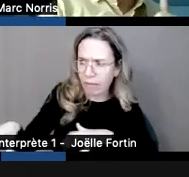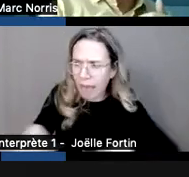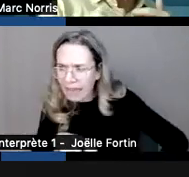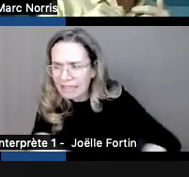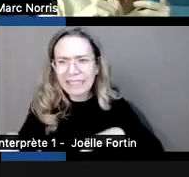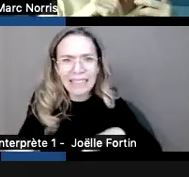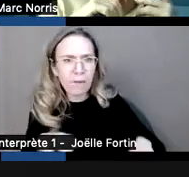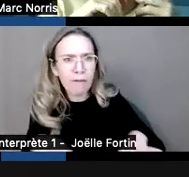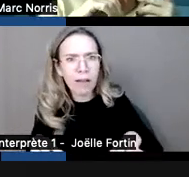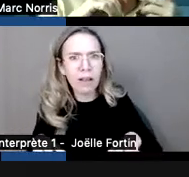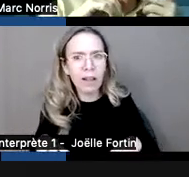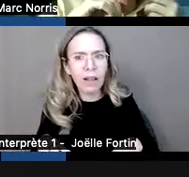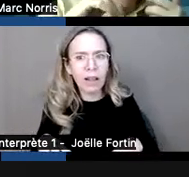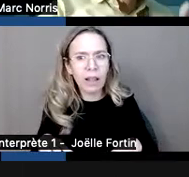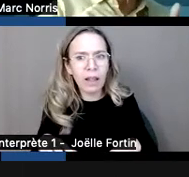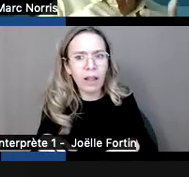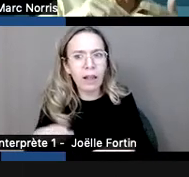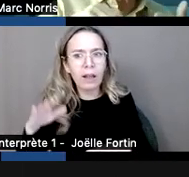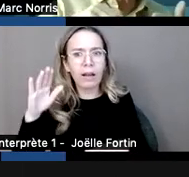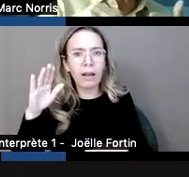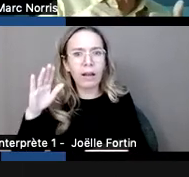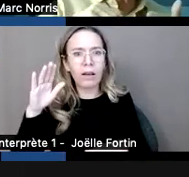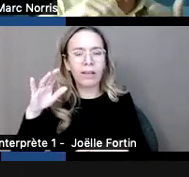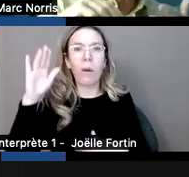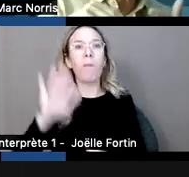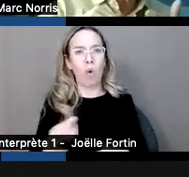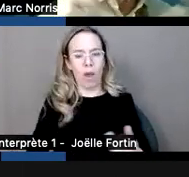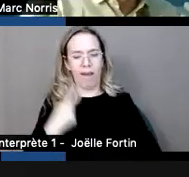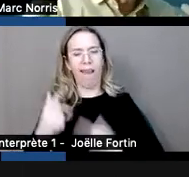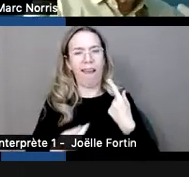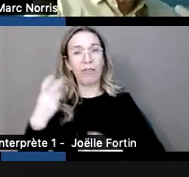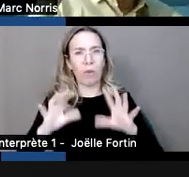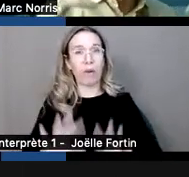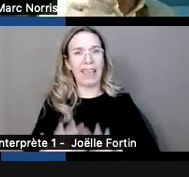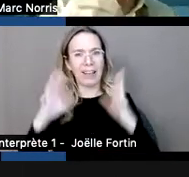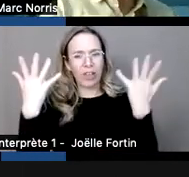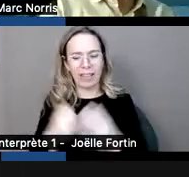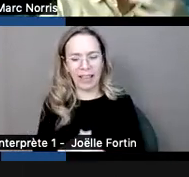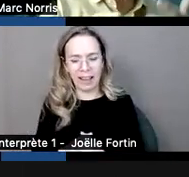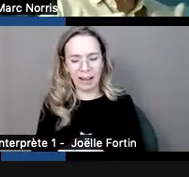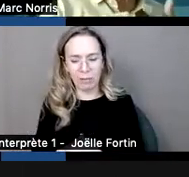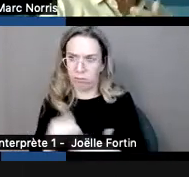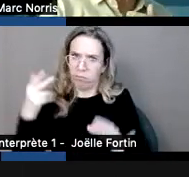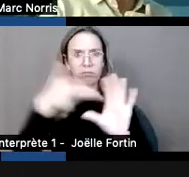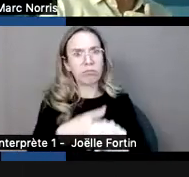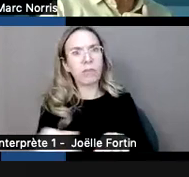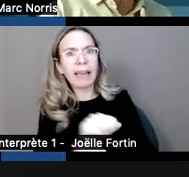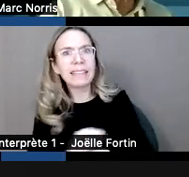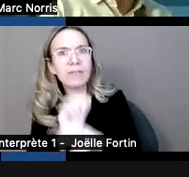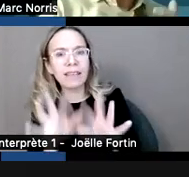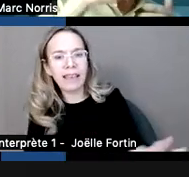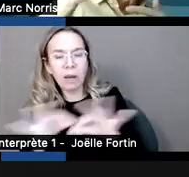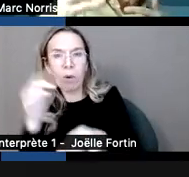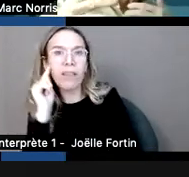moins est présente des troubles réactionnels. Ça va de soi. S'ils sont impliqués dans les activités porteuses de